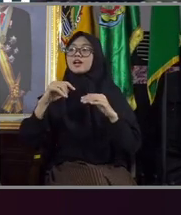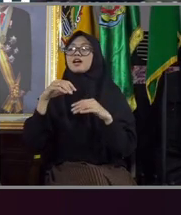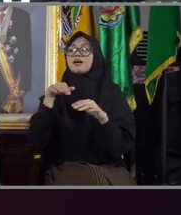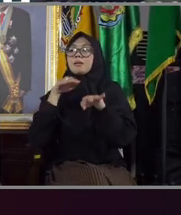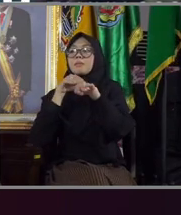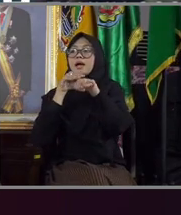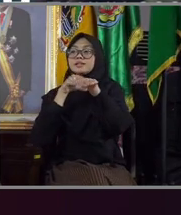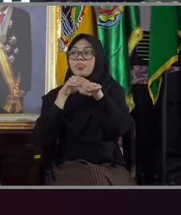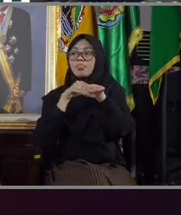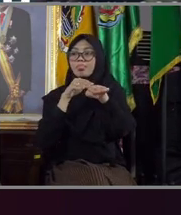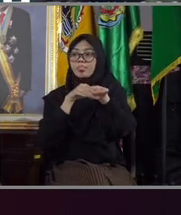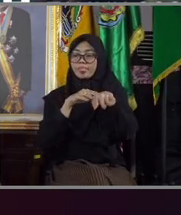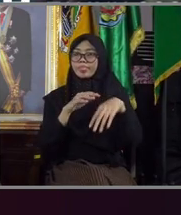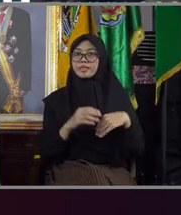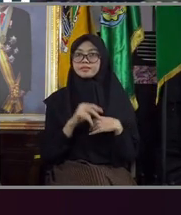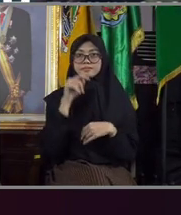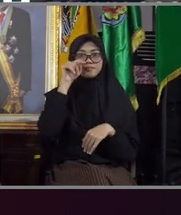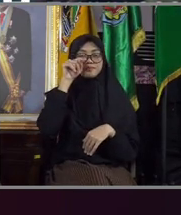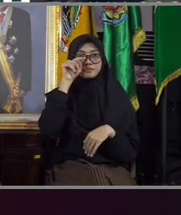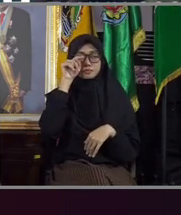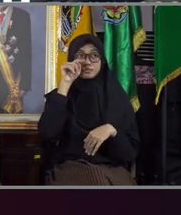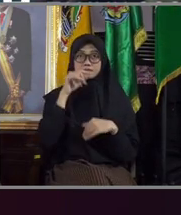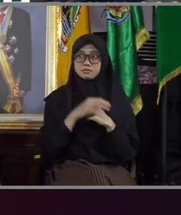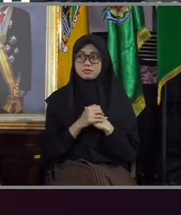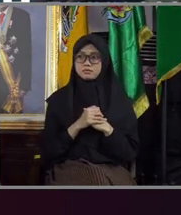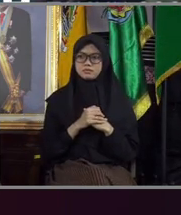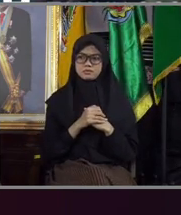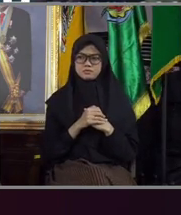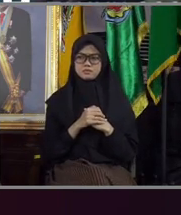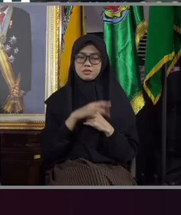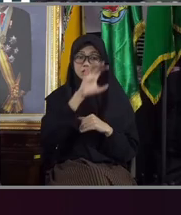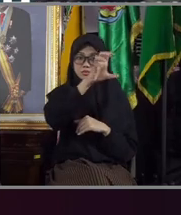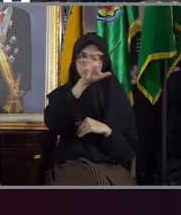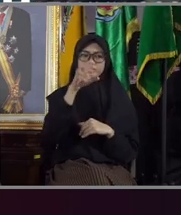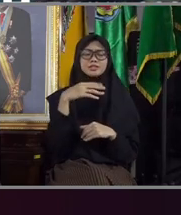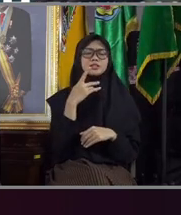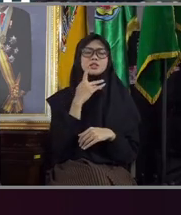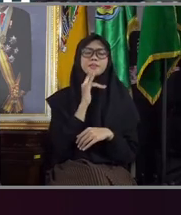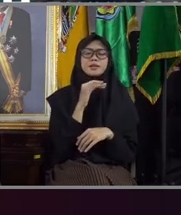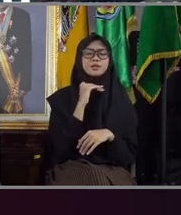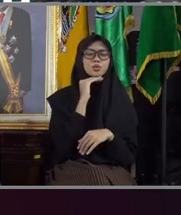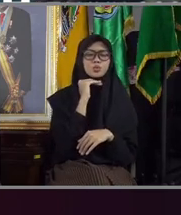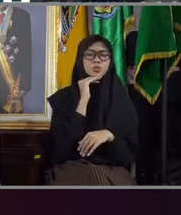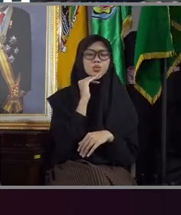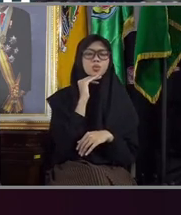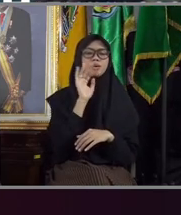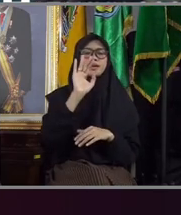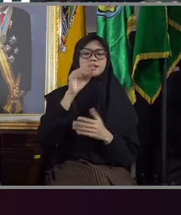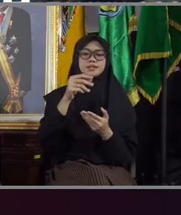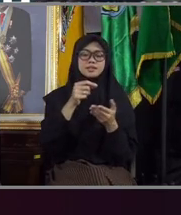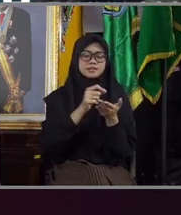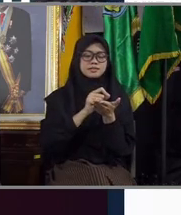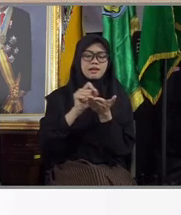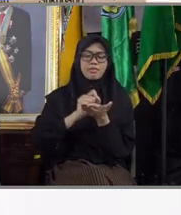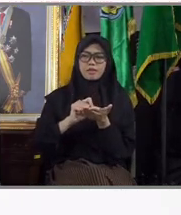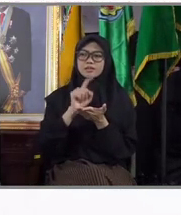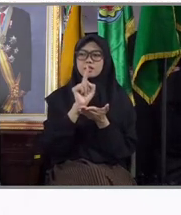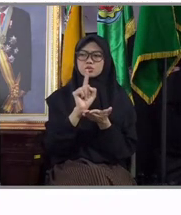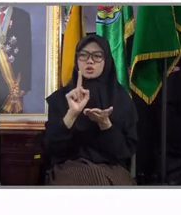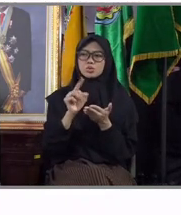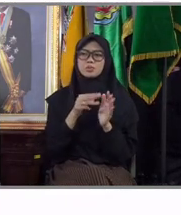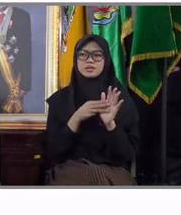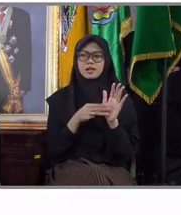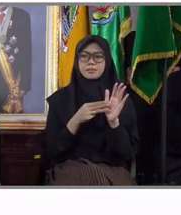kota. Nah kawan-kawan saya dari provinsi, ini OPD-OPD semua nungguin, nanti akan mencatat satu persatu. Next, apa sih